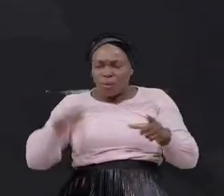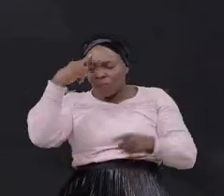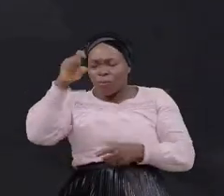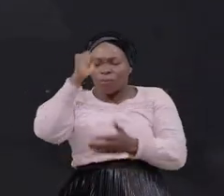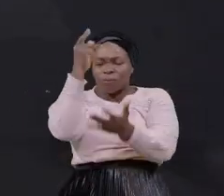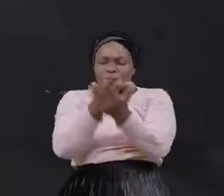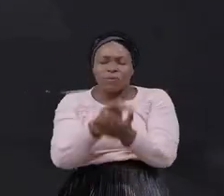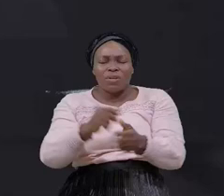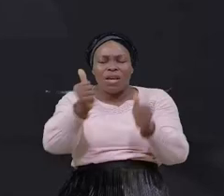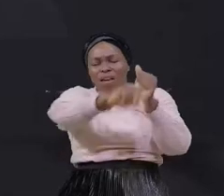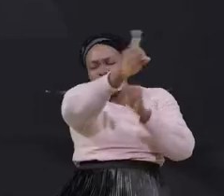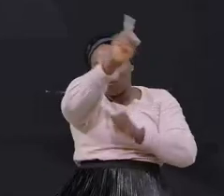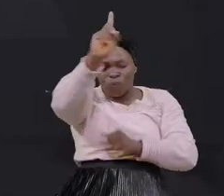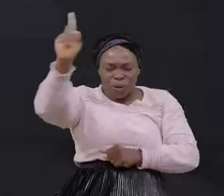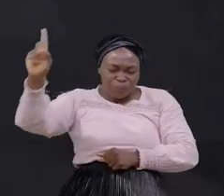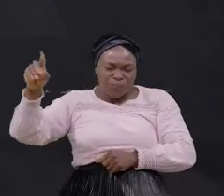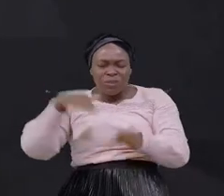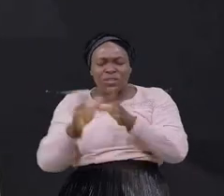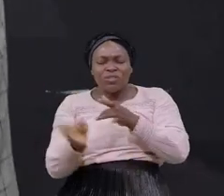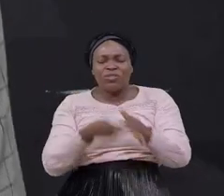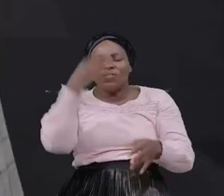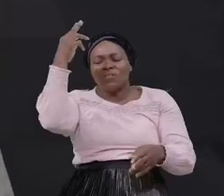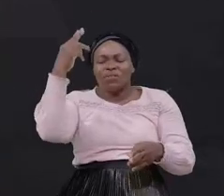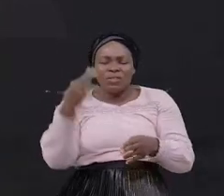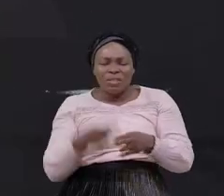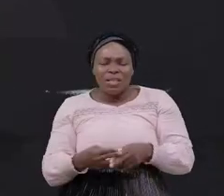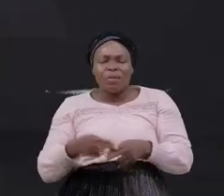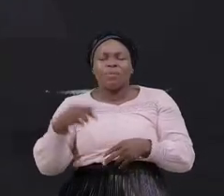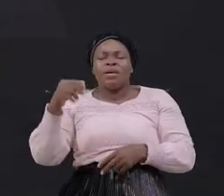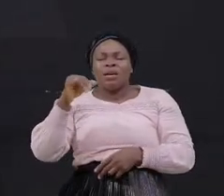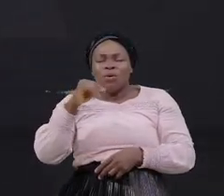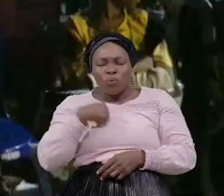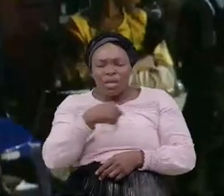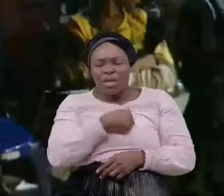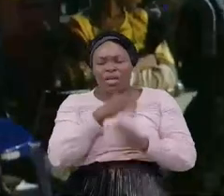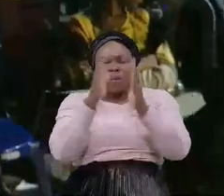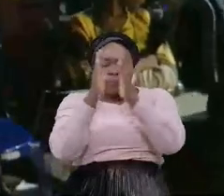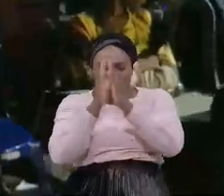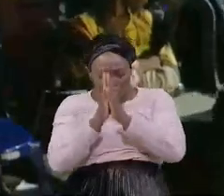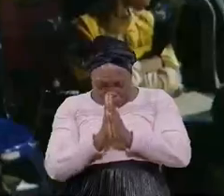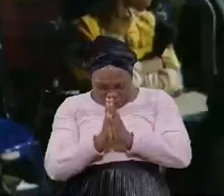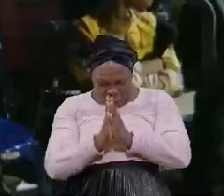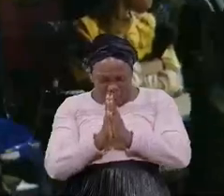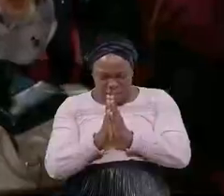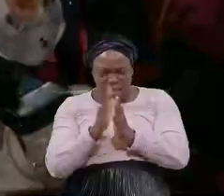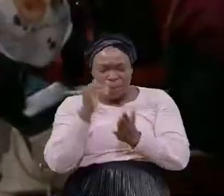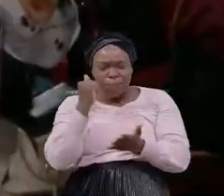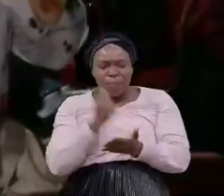confirmation partout. Au nom de Jésus, nous prions.